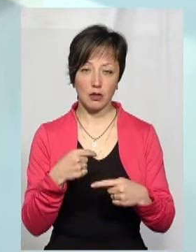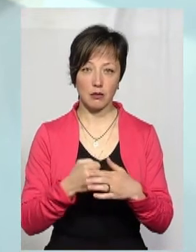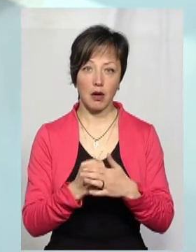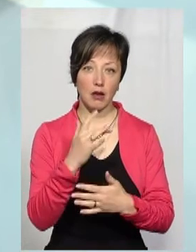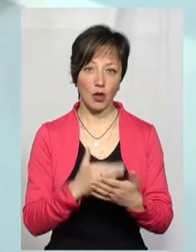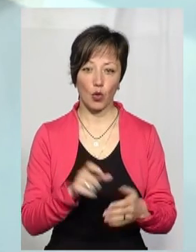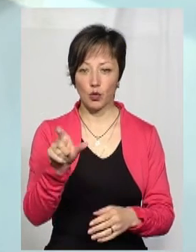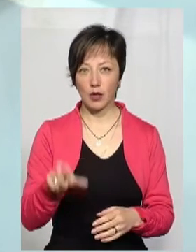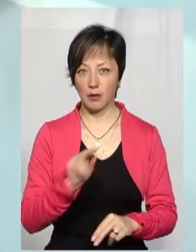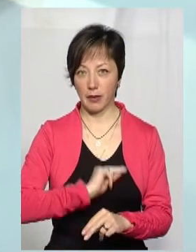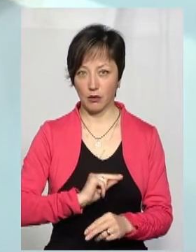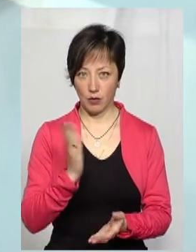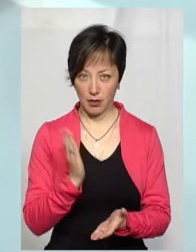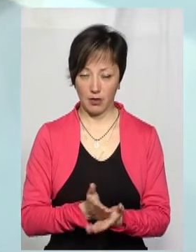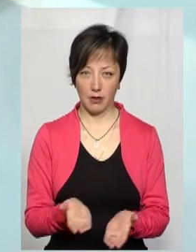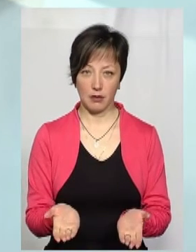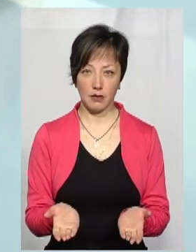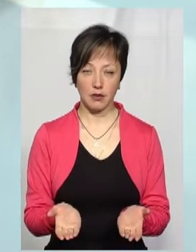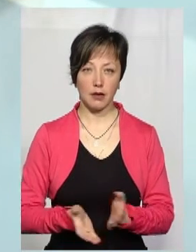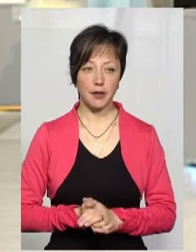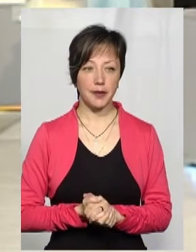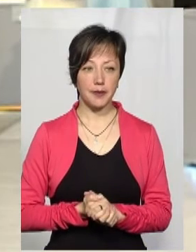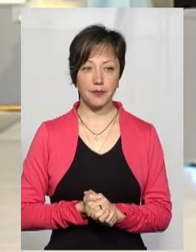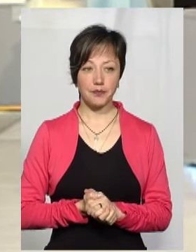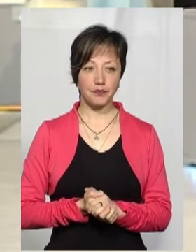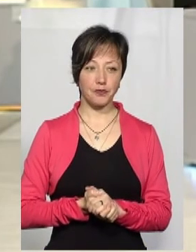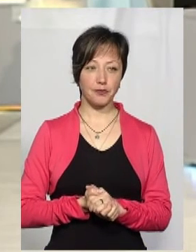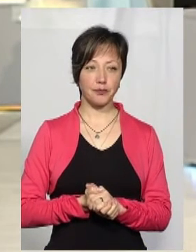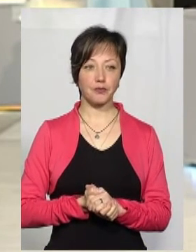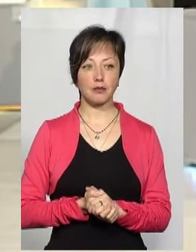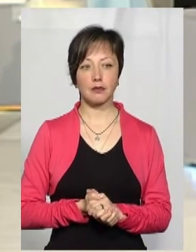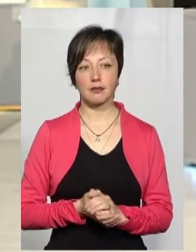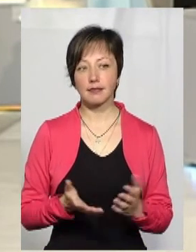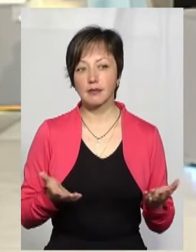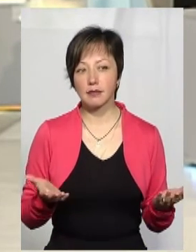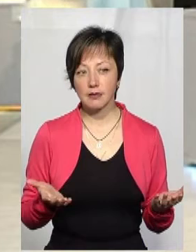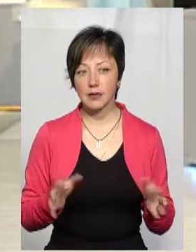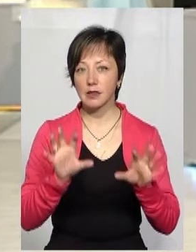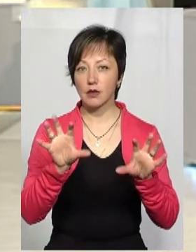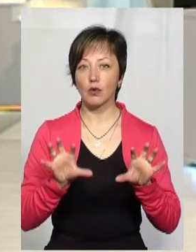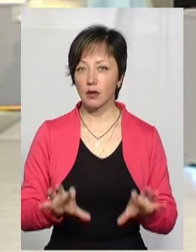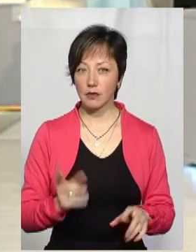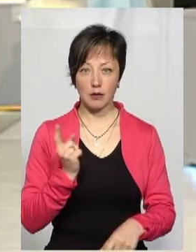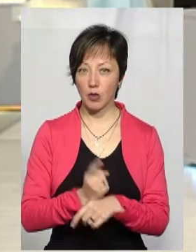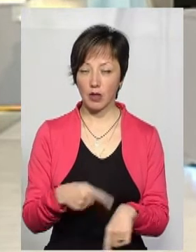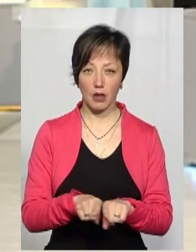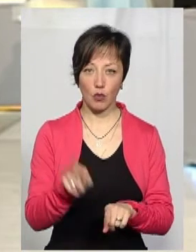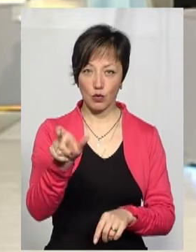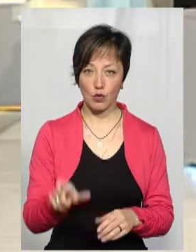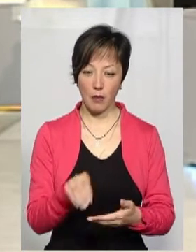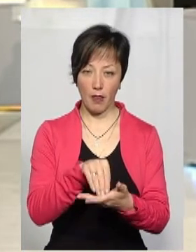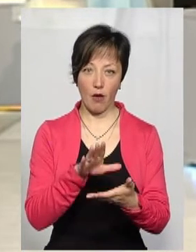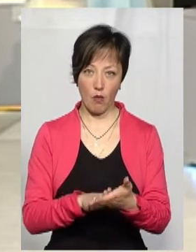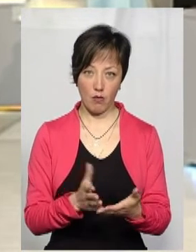базу. Оказується, що людина сьогодні знаходиться в трудових відносинах і працює. Ну, відповідно, базове законодавство забороняє такій особі